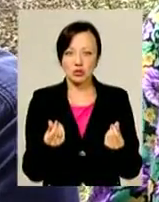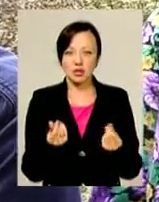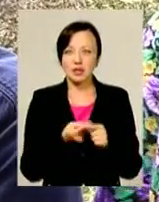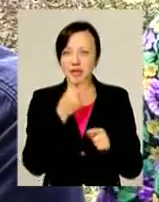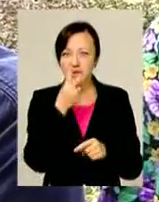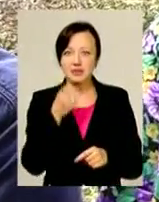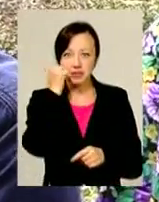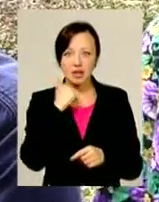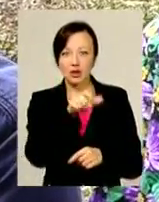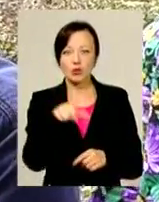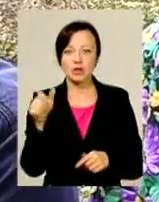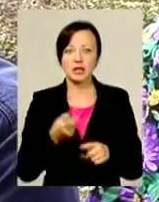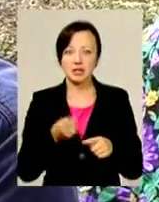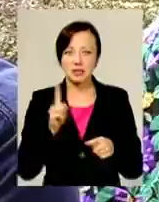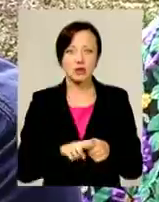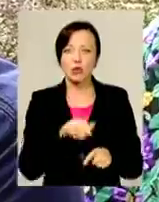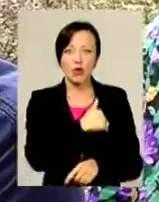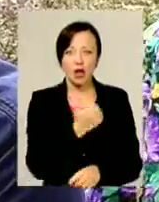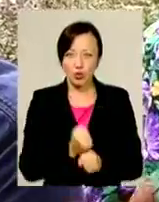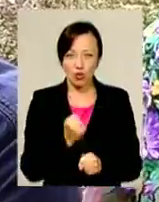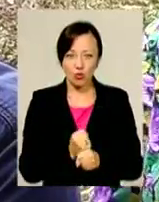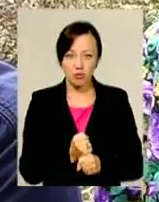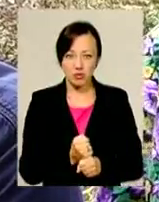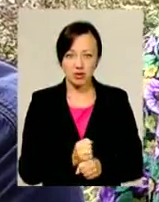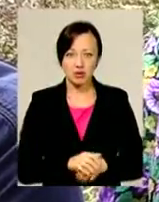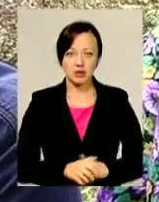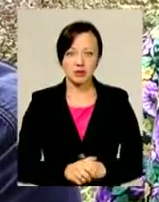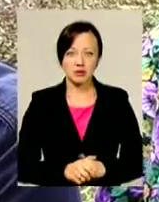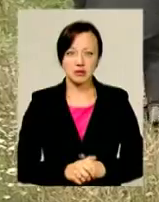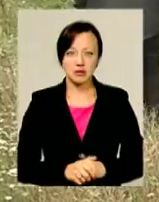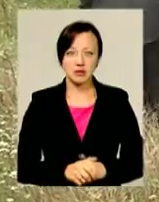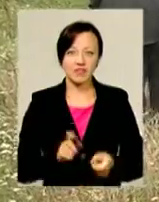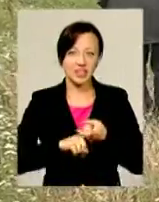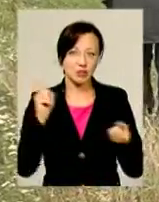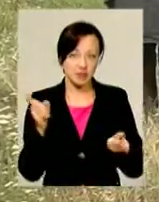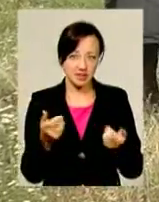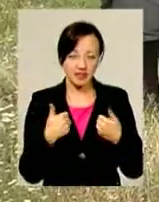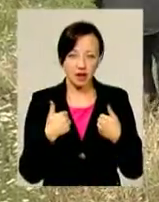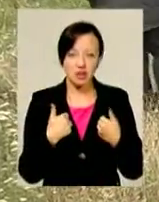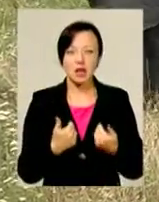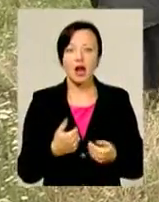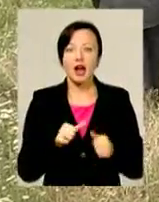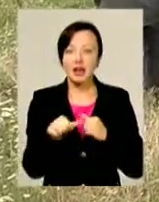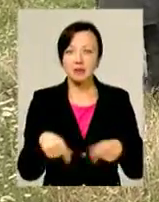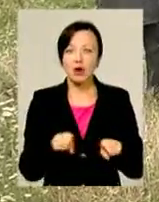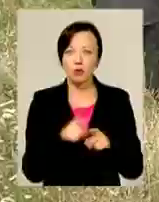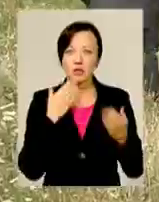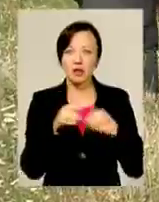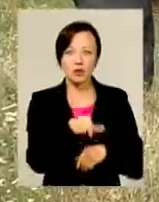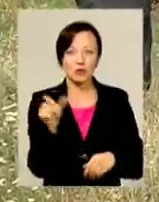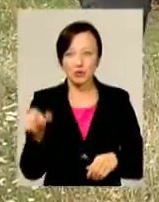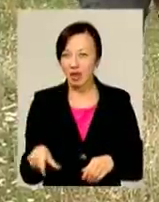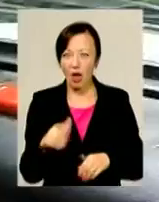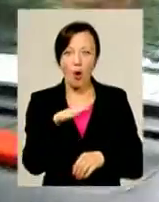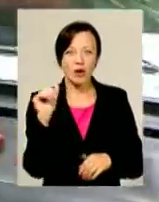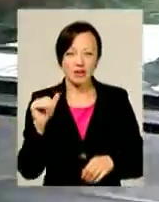є старих людей. Та й що хтя тут роблять? Нехай би всі від'язали вже від нас. Крім такого ставлення до людей, яке людським не назвеш,